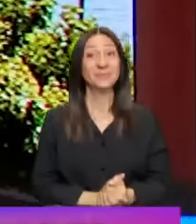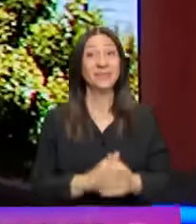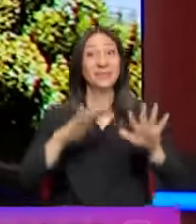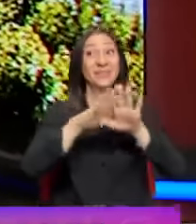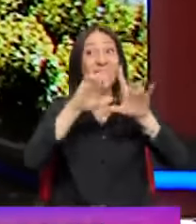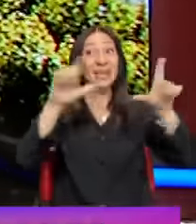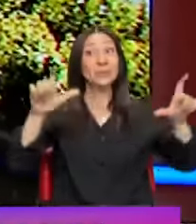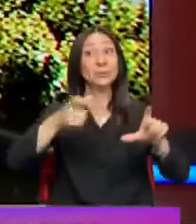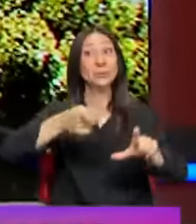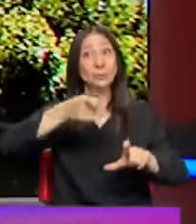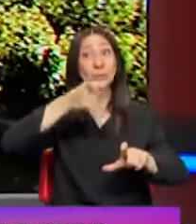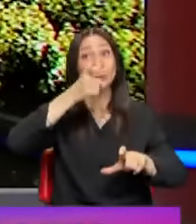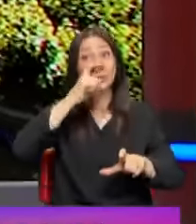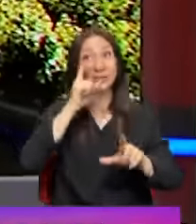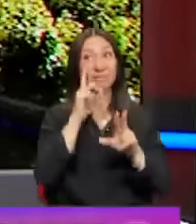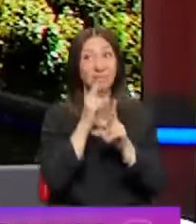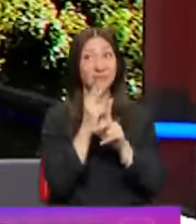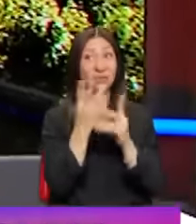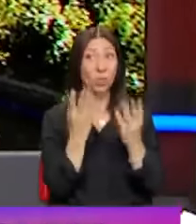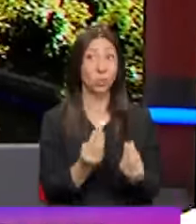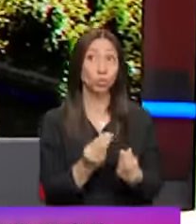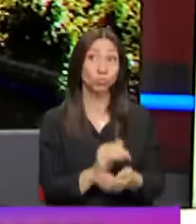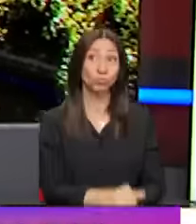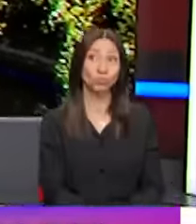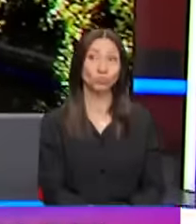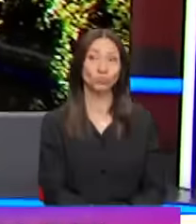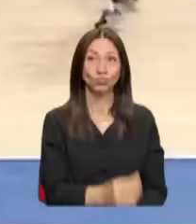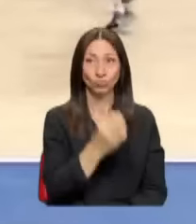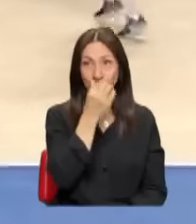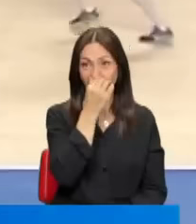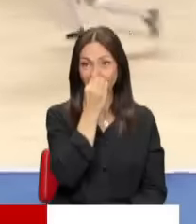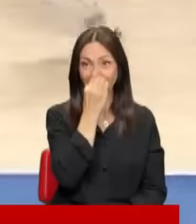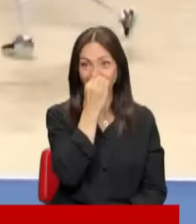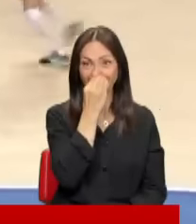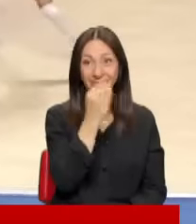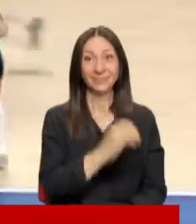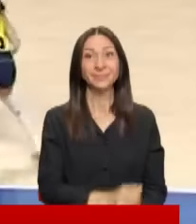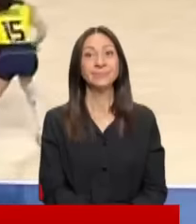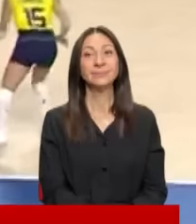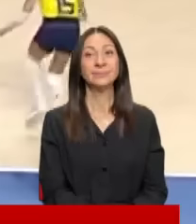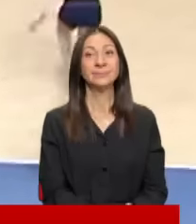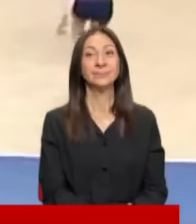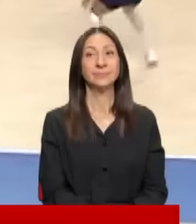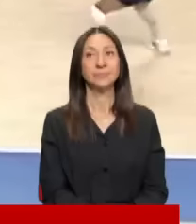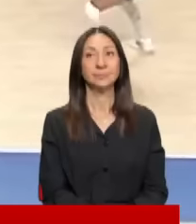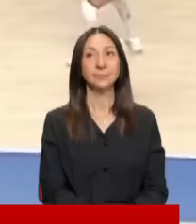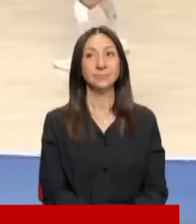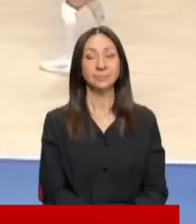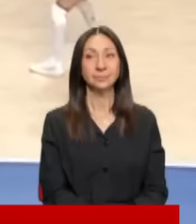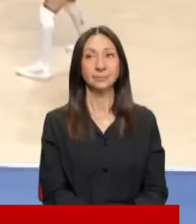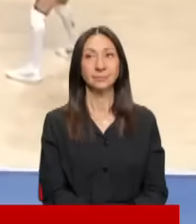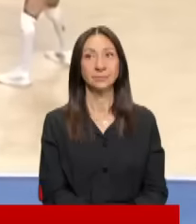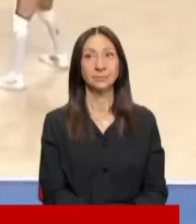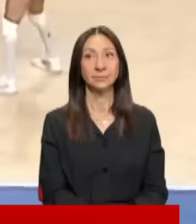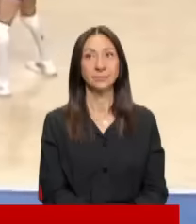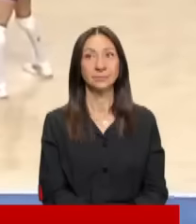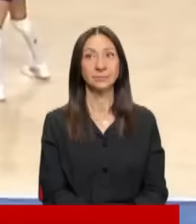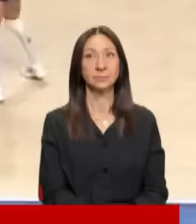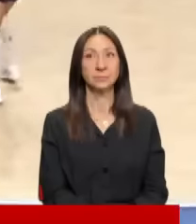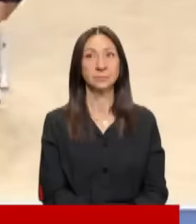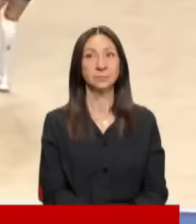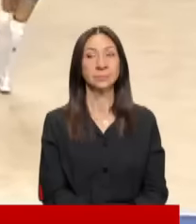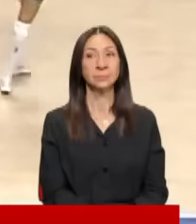Filenin sultanlarına nazar değdi. Uva Plase, Ana Cristina Roberta, Rosa Maria, blok